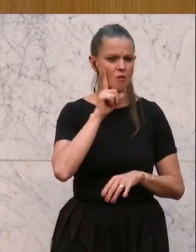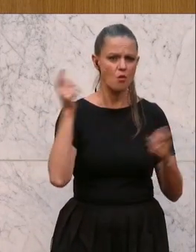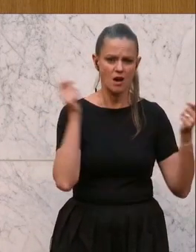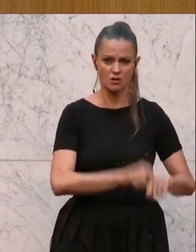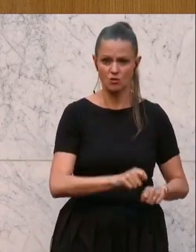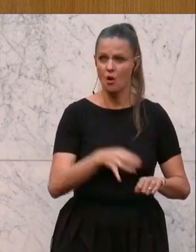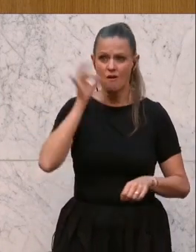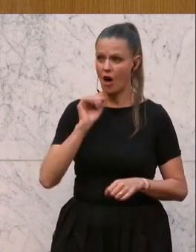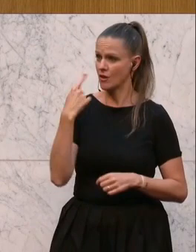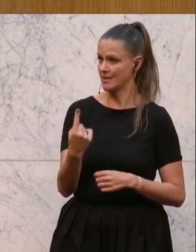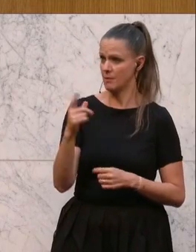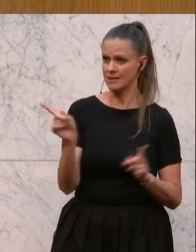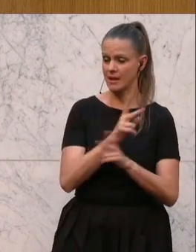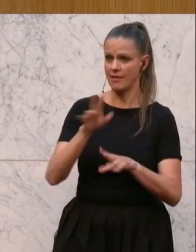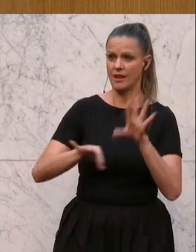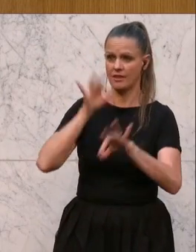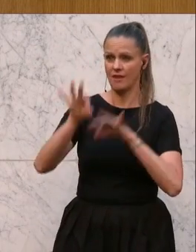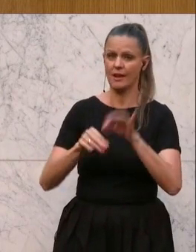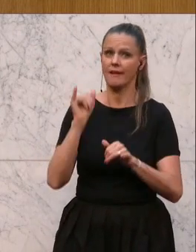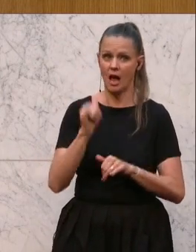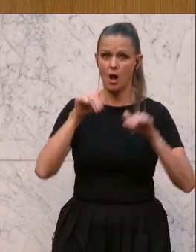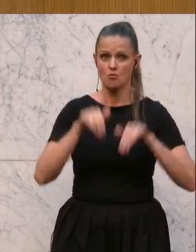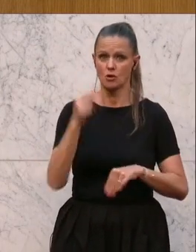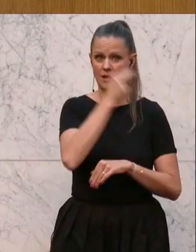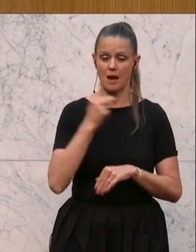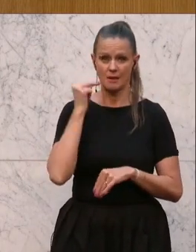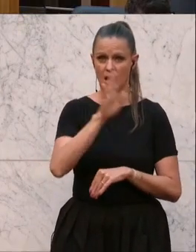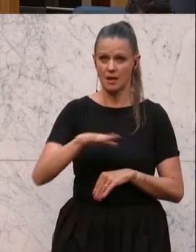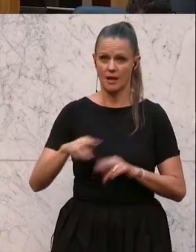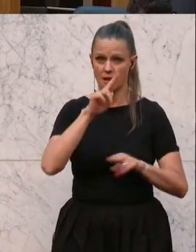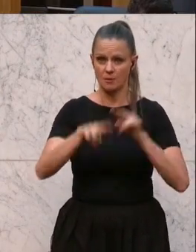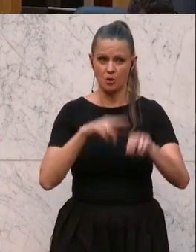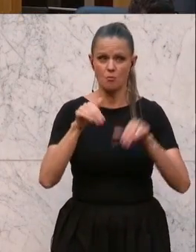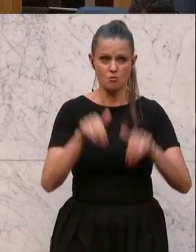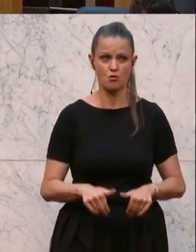keine Wahlfreiheit hat und ja auch am Nachmittag bei den Kindern zu Hause sein muss.